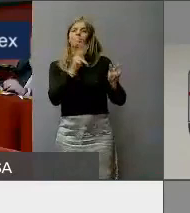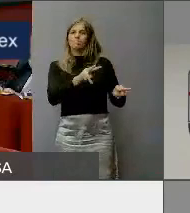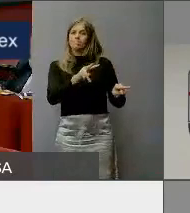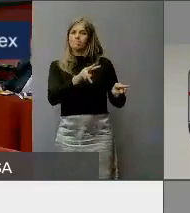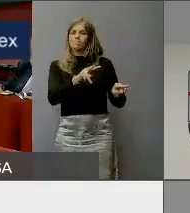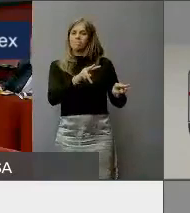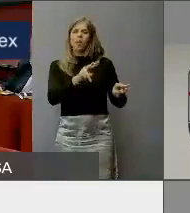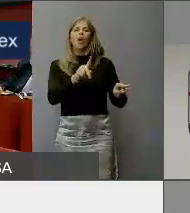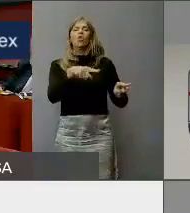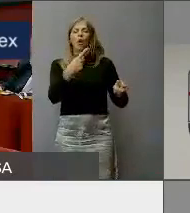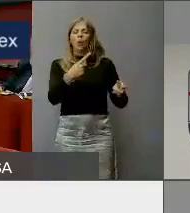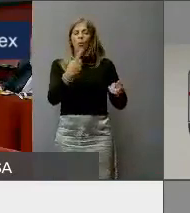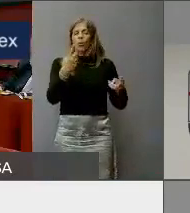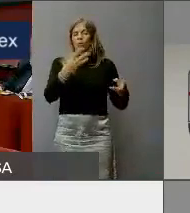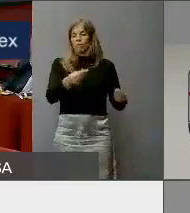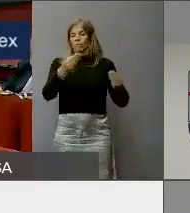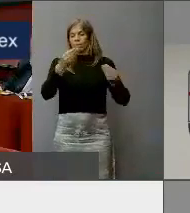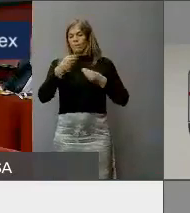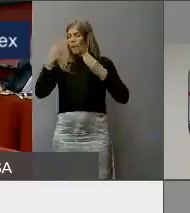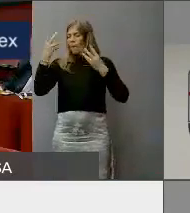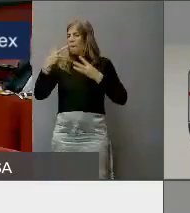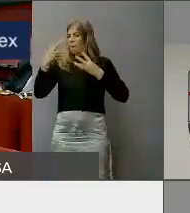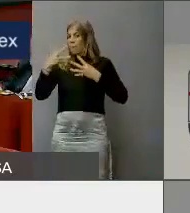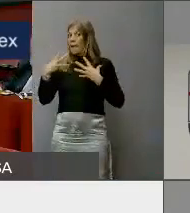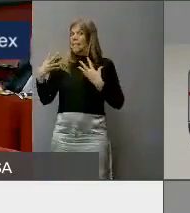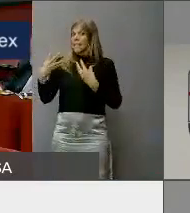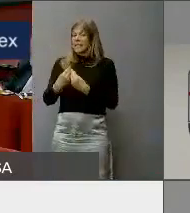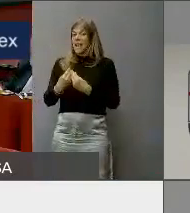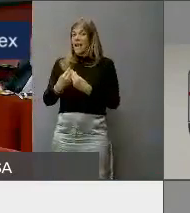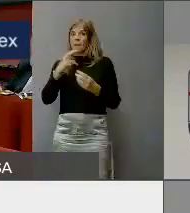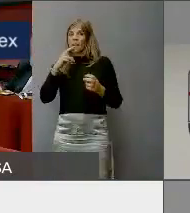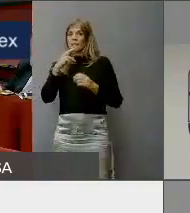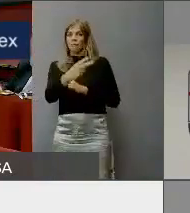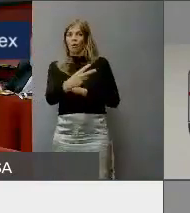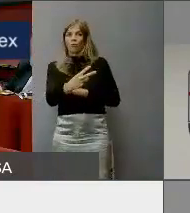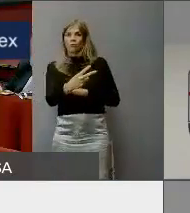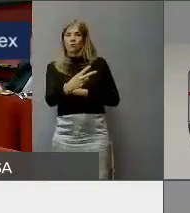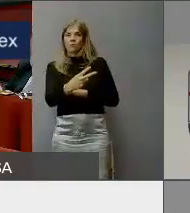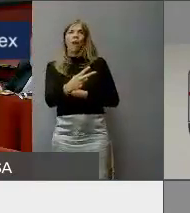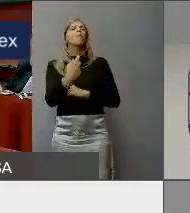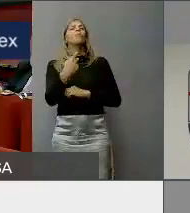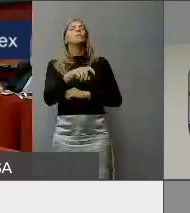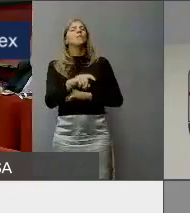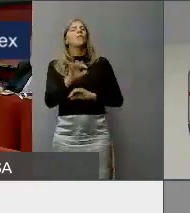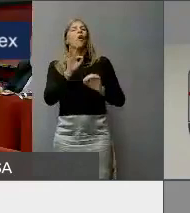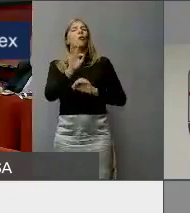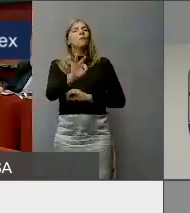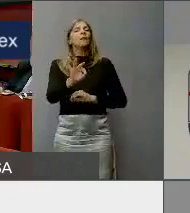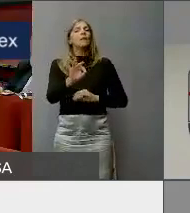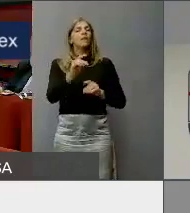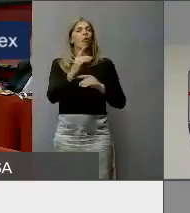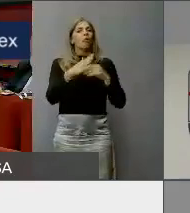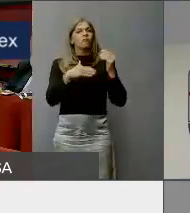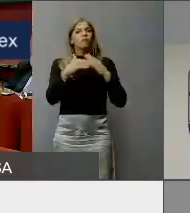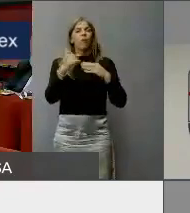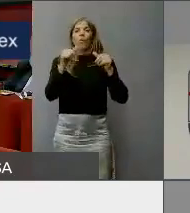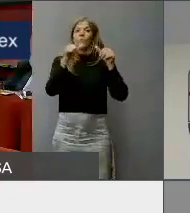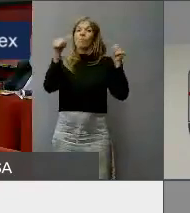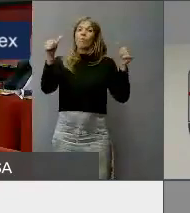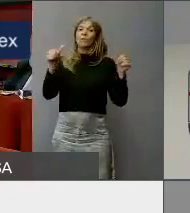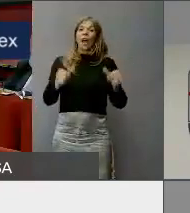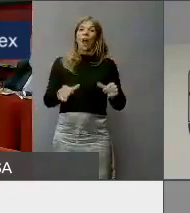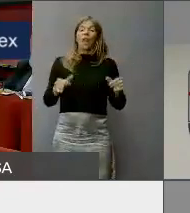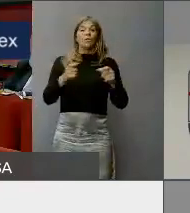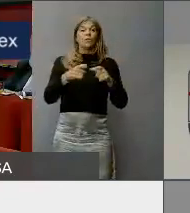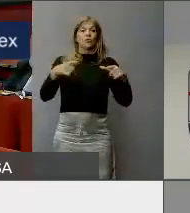immaginavano le risposte all intento soprattutto di costruire un modello di città ma soprattutto modello dei